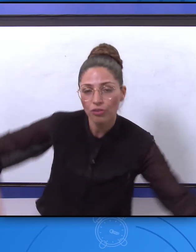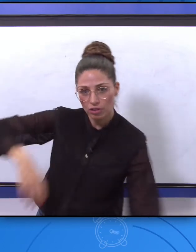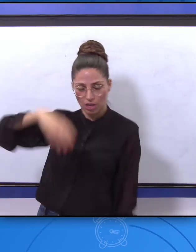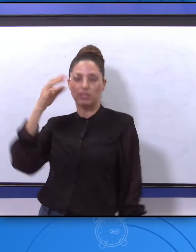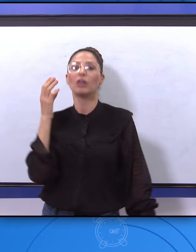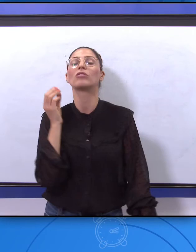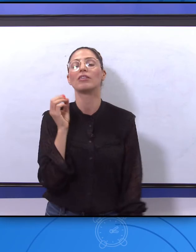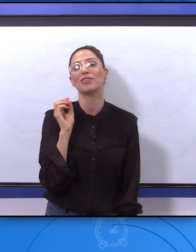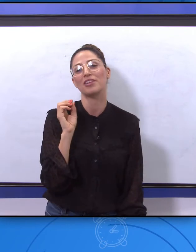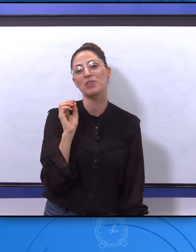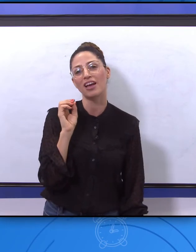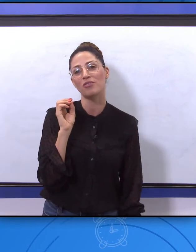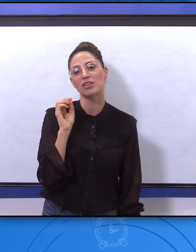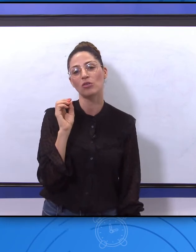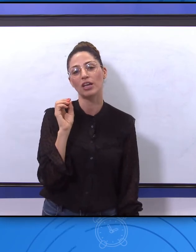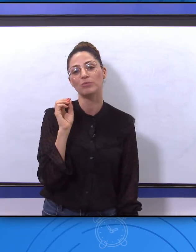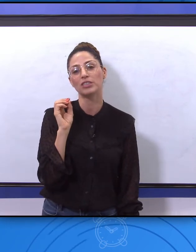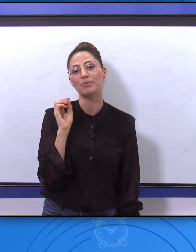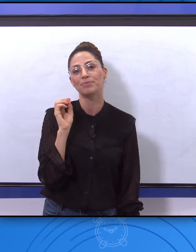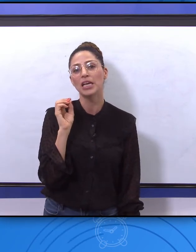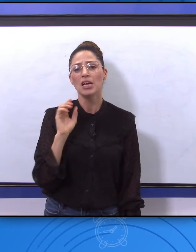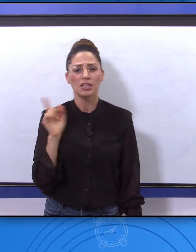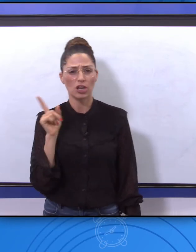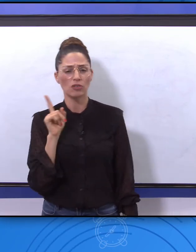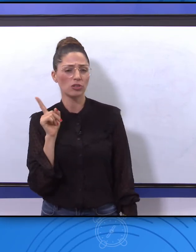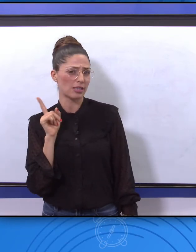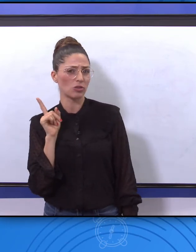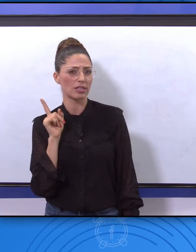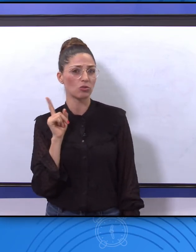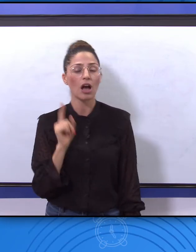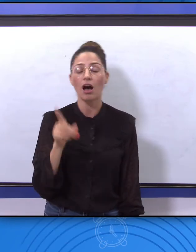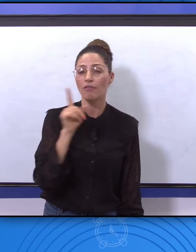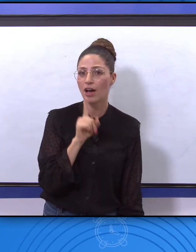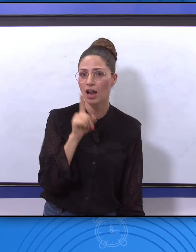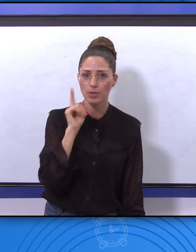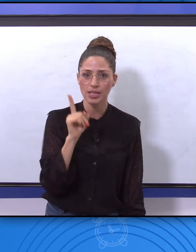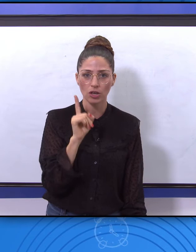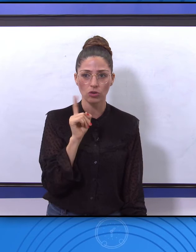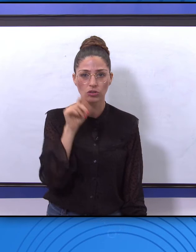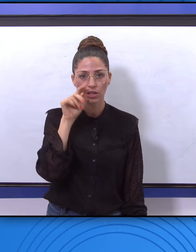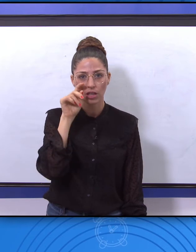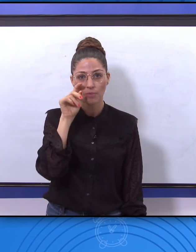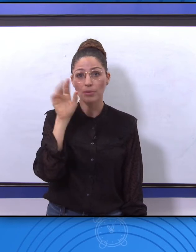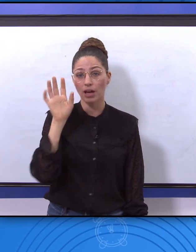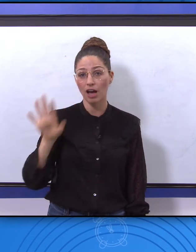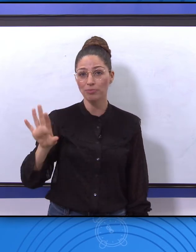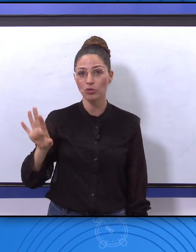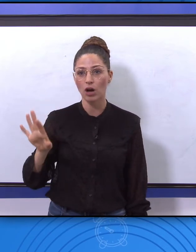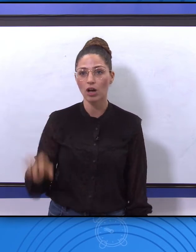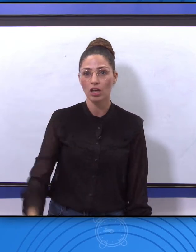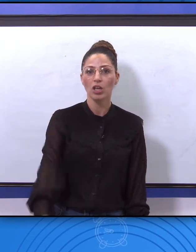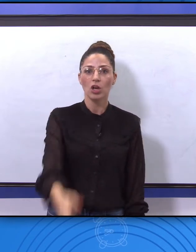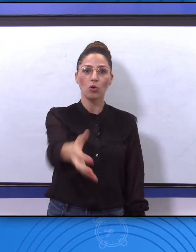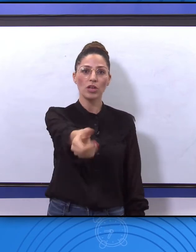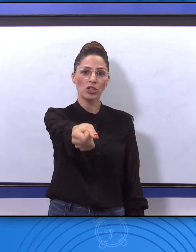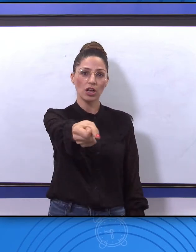נעוף. אז אנחנו תמיד חייבים לחזור לאמצע. תחשבו, תעשו ניסוי, אבל בזהירות, במרחב